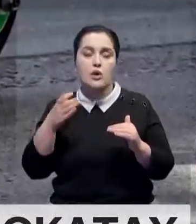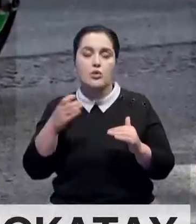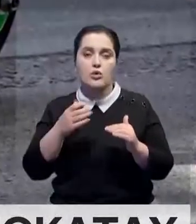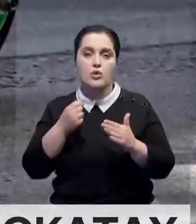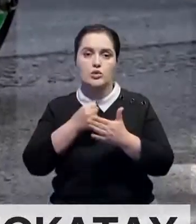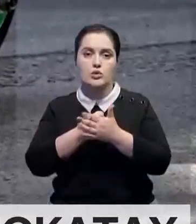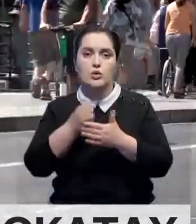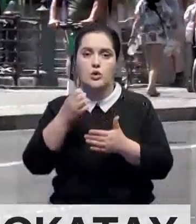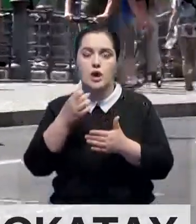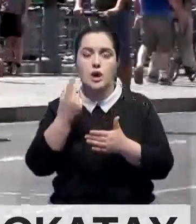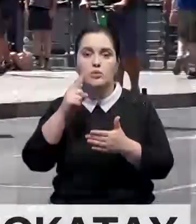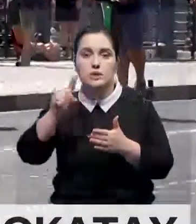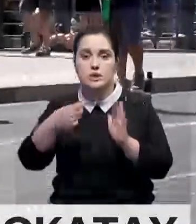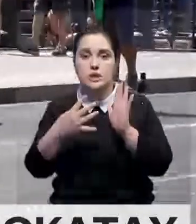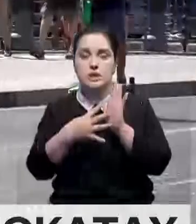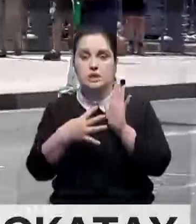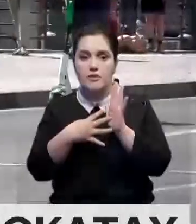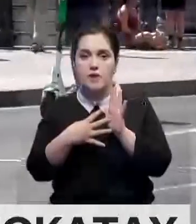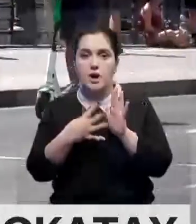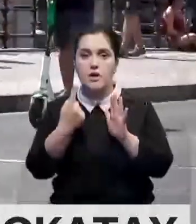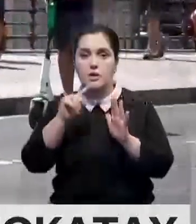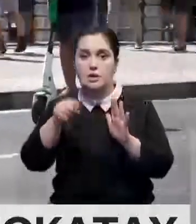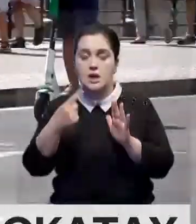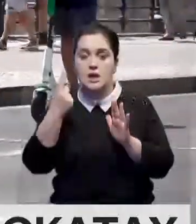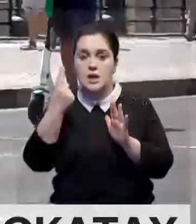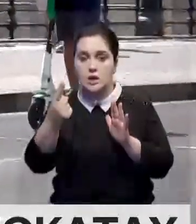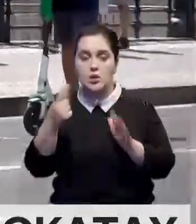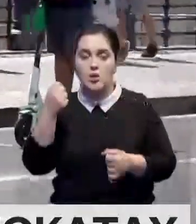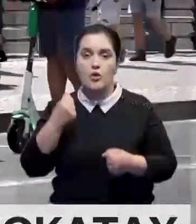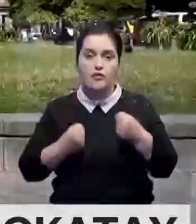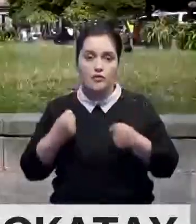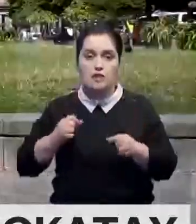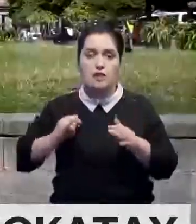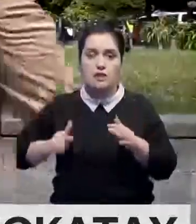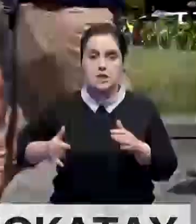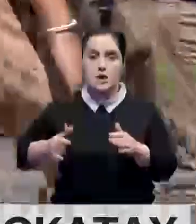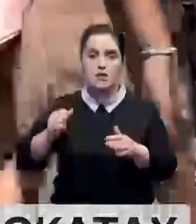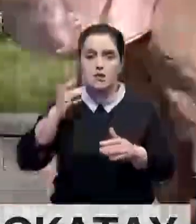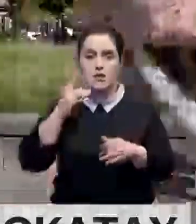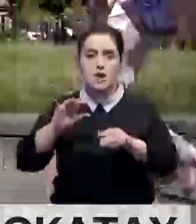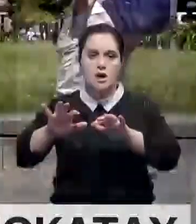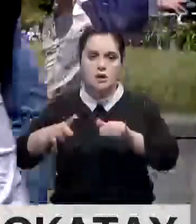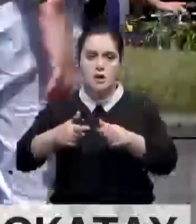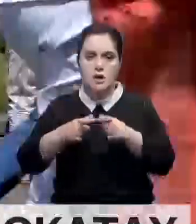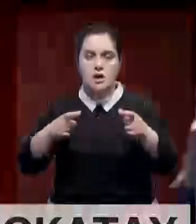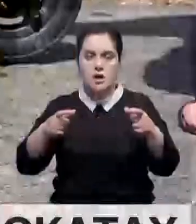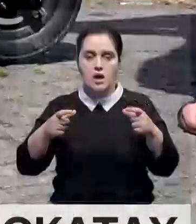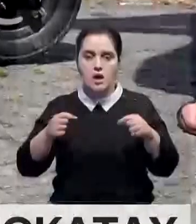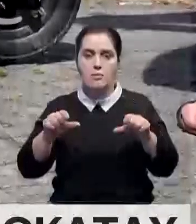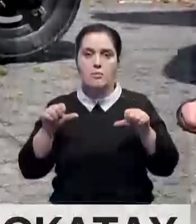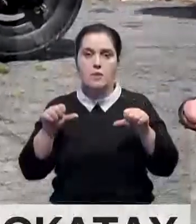1,9 промилле. С 1,1 промилле у водителя самоката могут навсегда отобрать права и